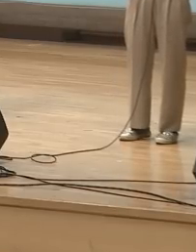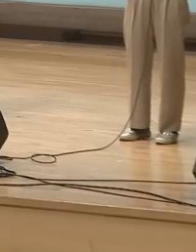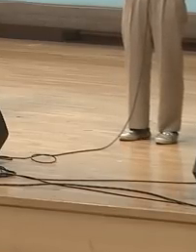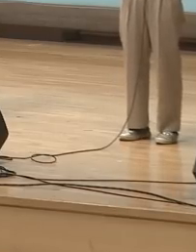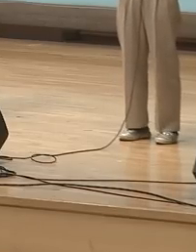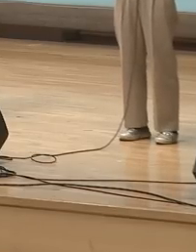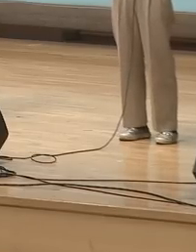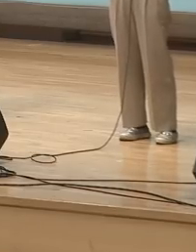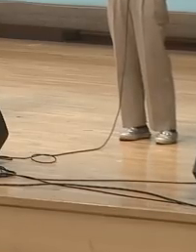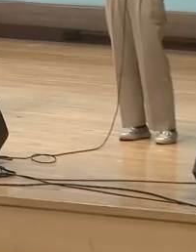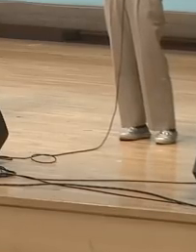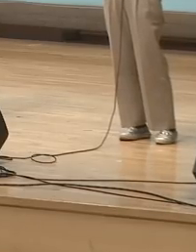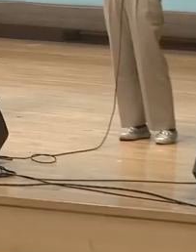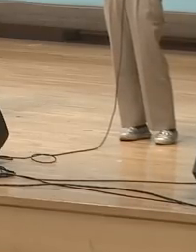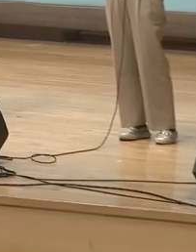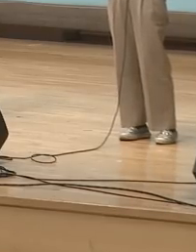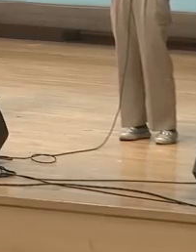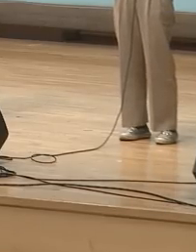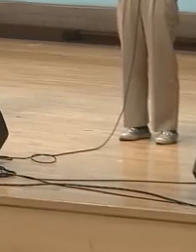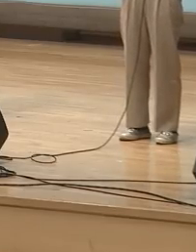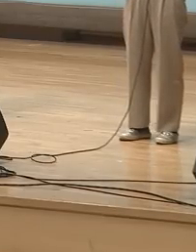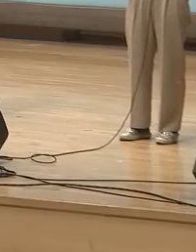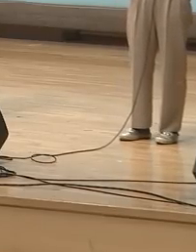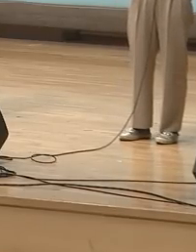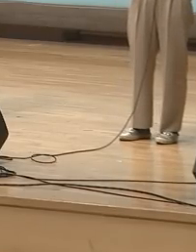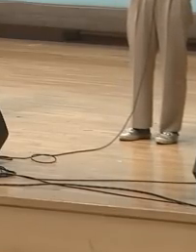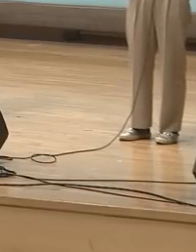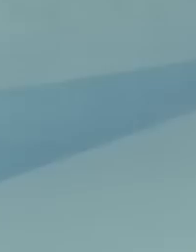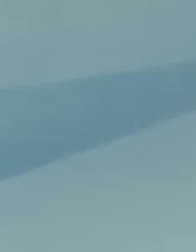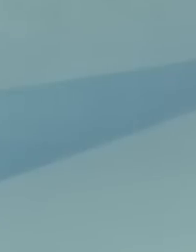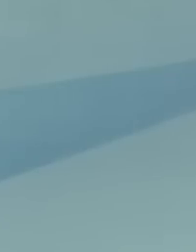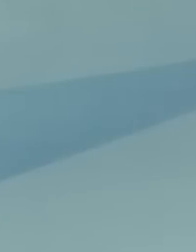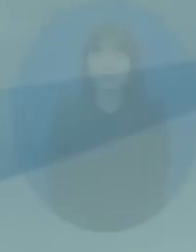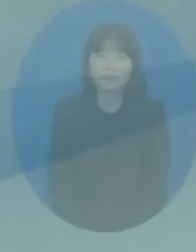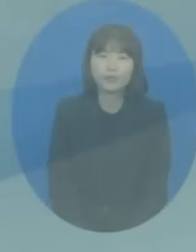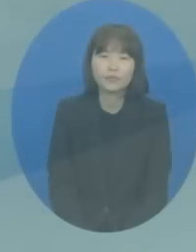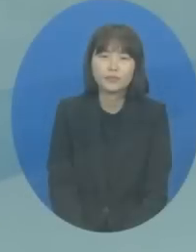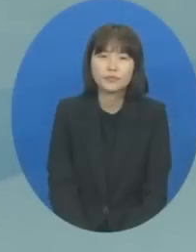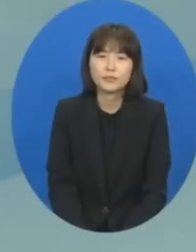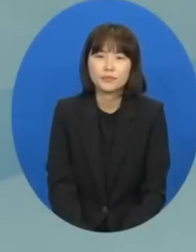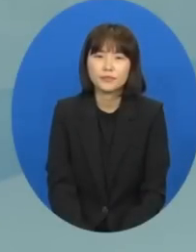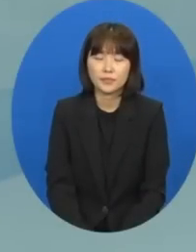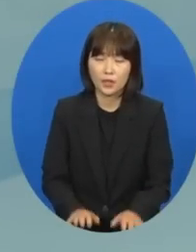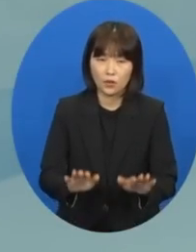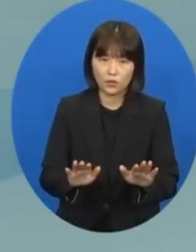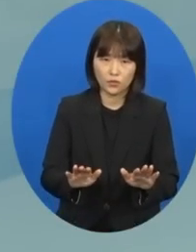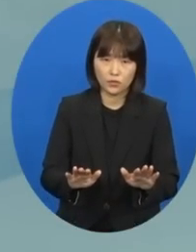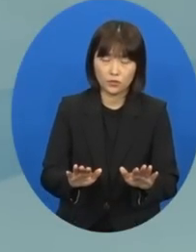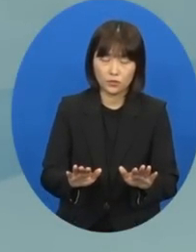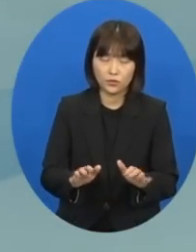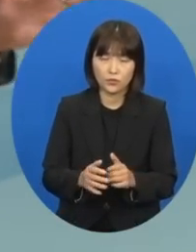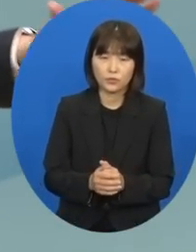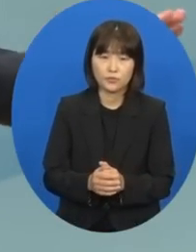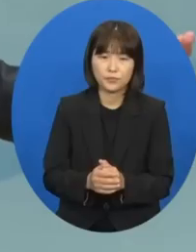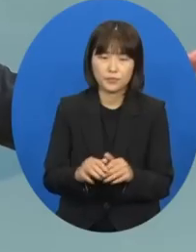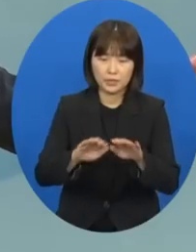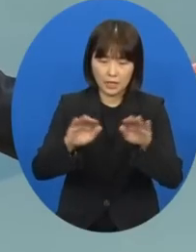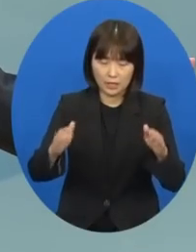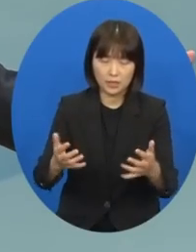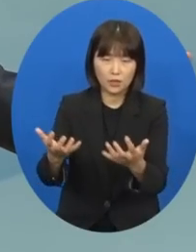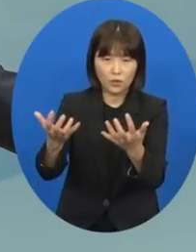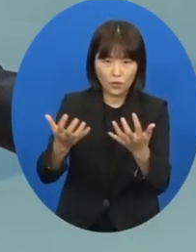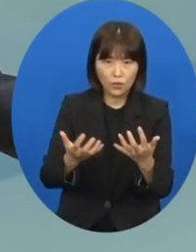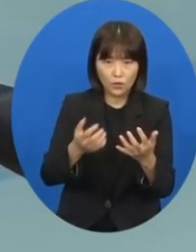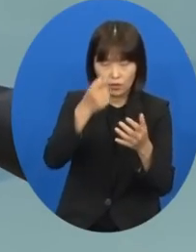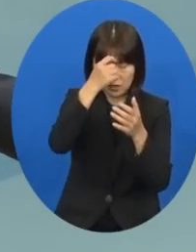주시옵소서. 찬양합니다. 오늘도 우리 나오셔서 기도하실 분은 강단